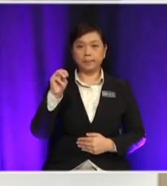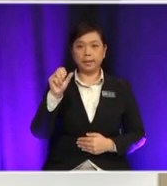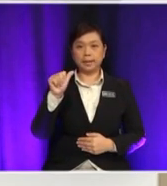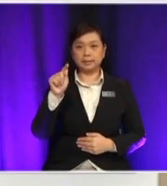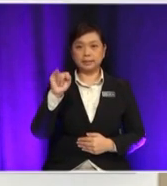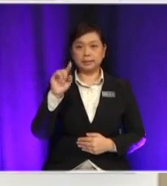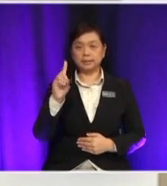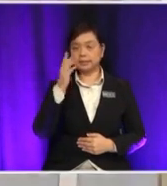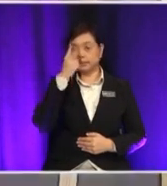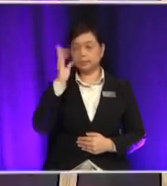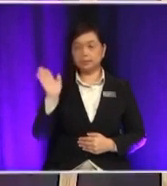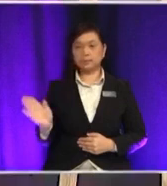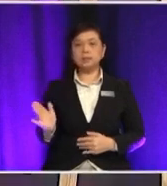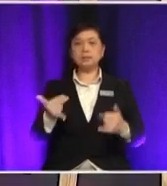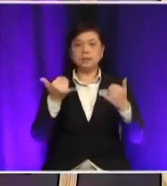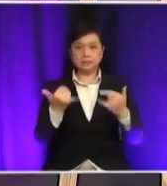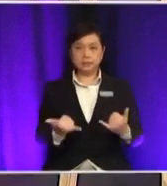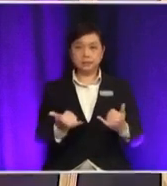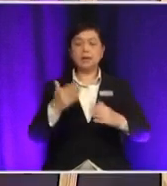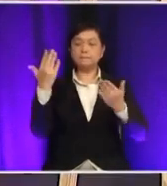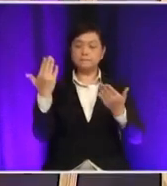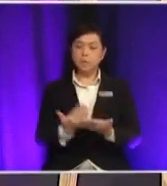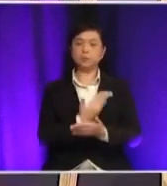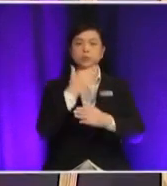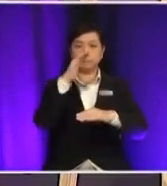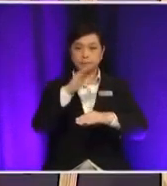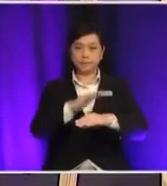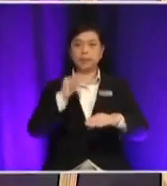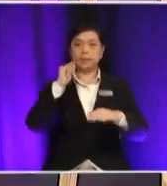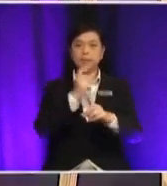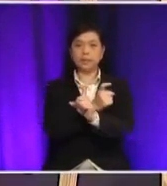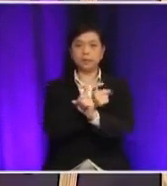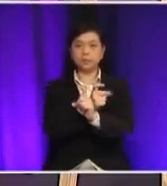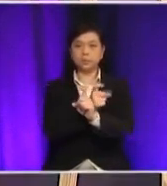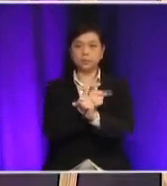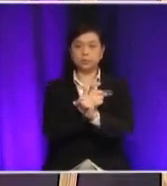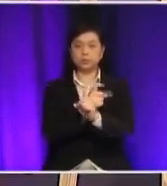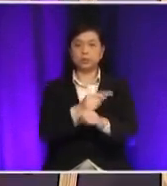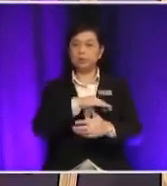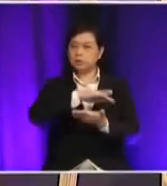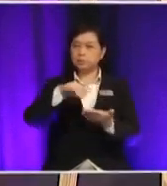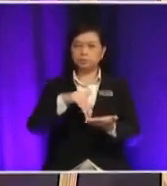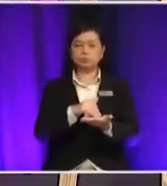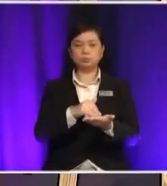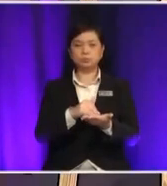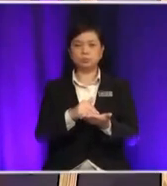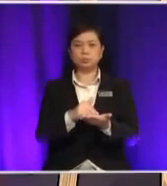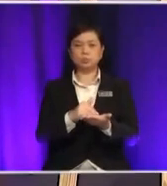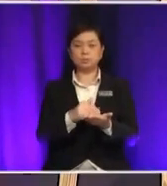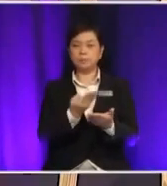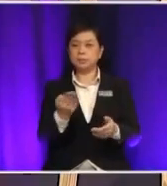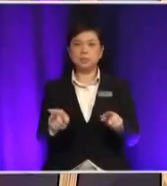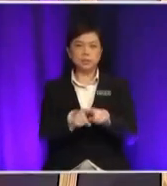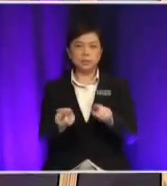sekarang dia dipanggil sebagai kromosom semua ini adalah benda-benda yang sama tapi apabila fasa dia berlainan namun mereka